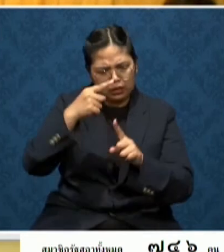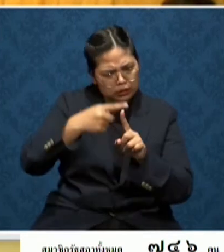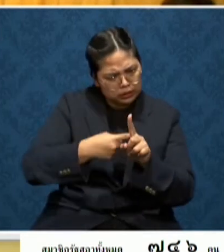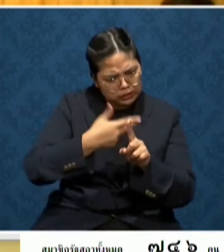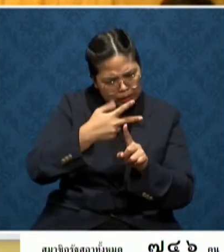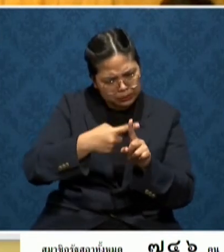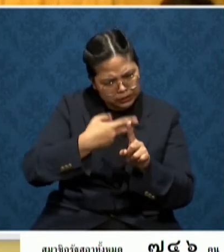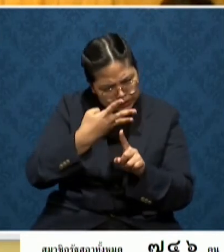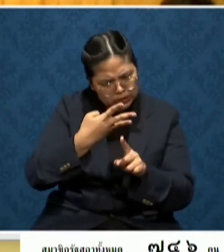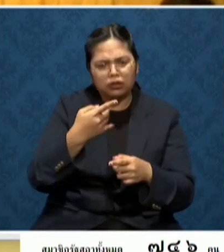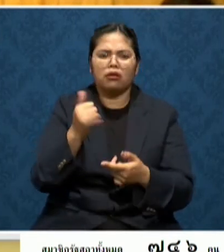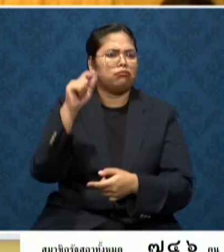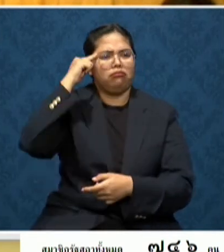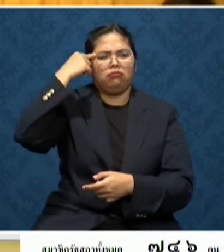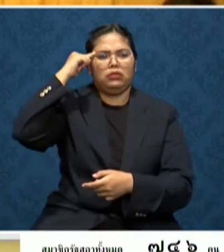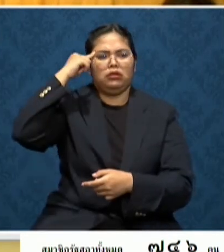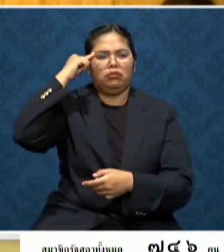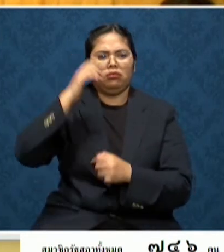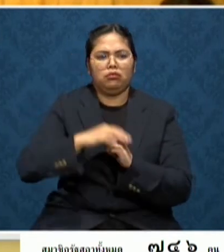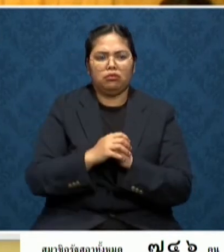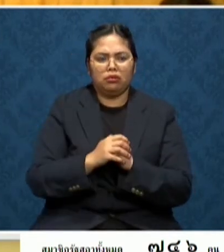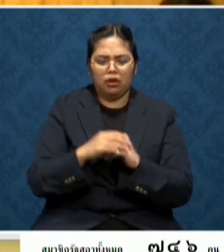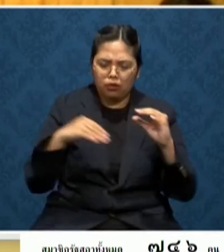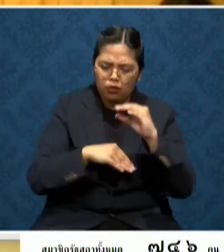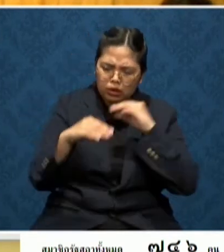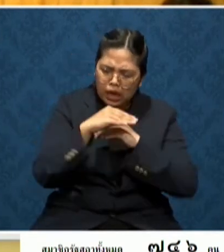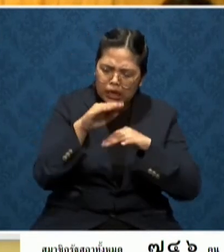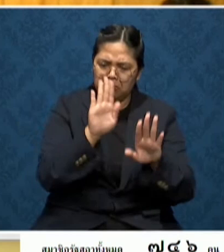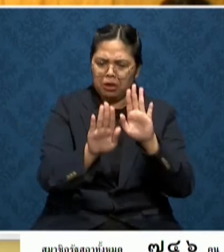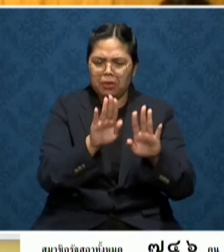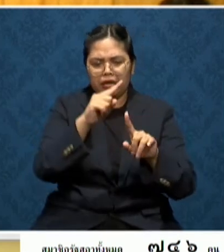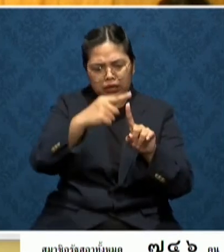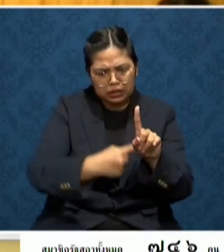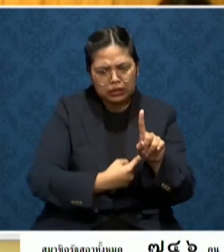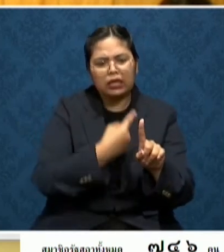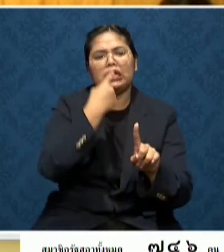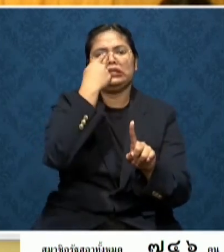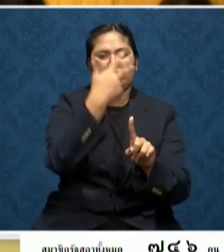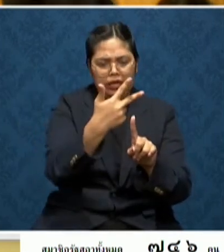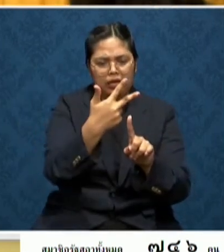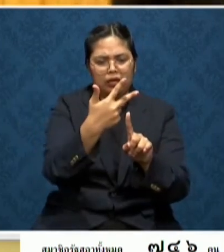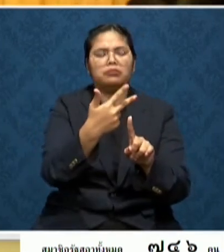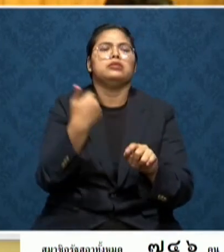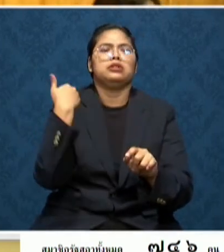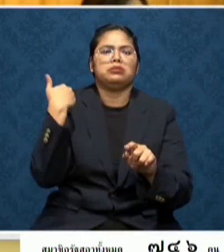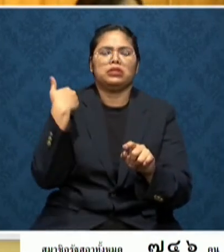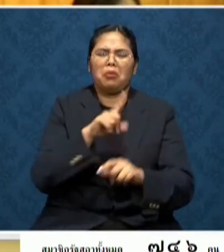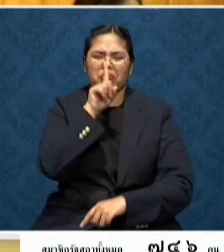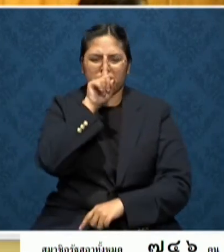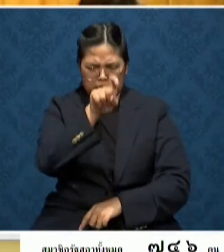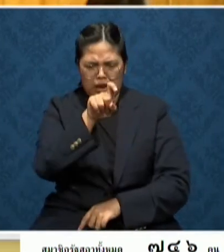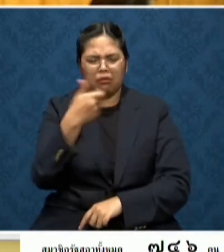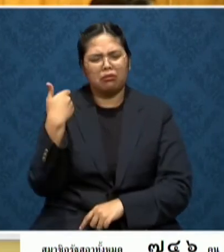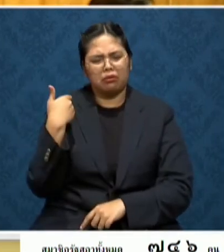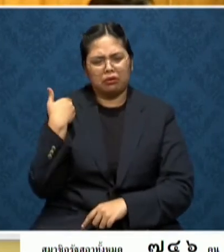เมษายนและโครงการนี้ท่านบอกว่าจะเป็นช่วงมีนาคม 2567เพราะฉะนั้นคำถามแรกของกระผมก็คือ